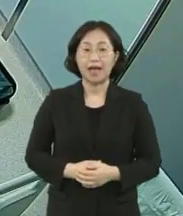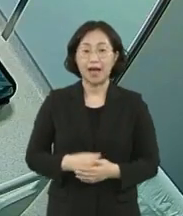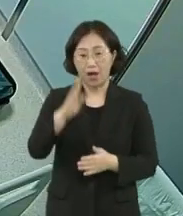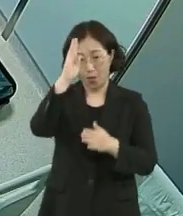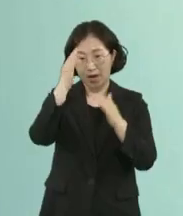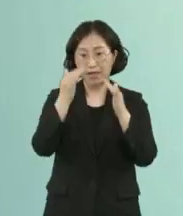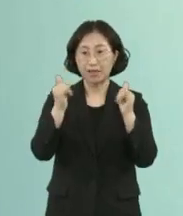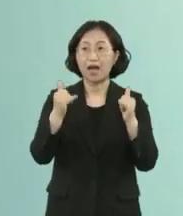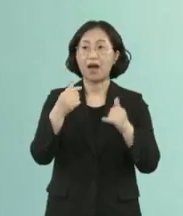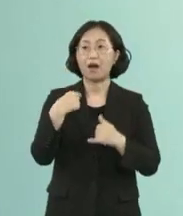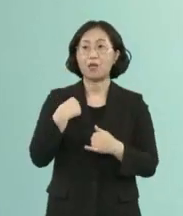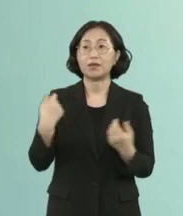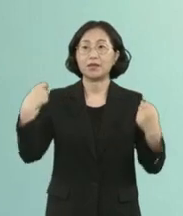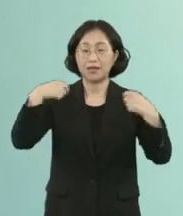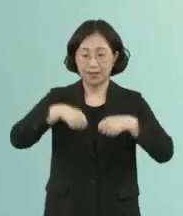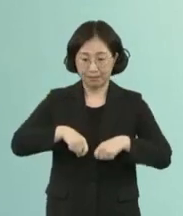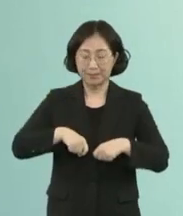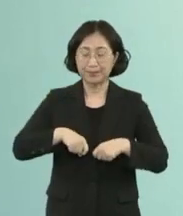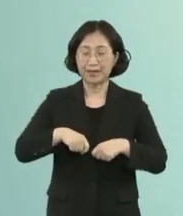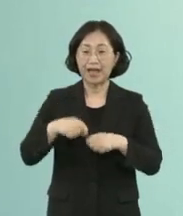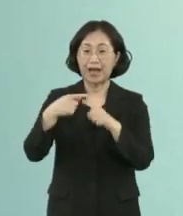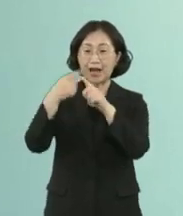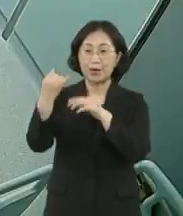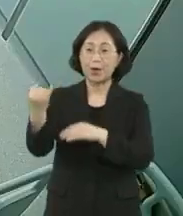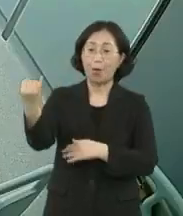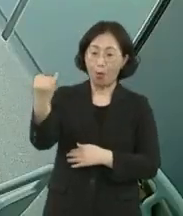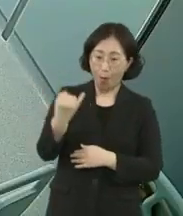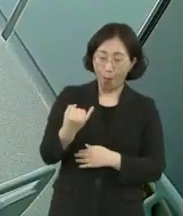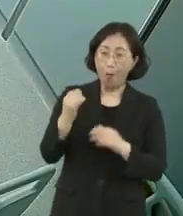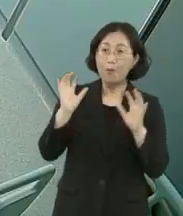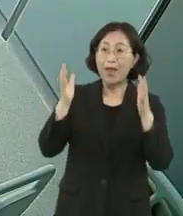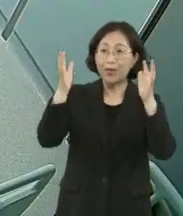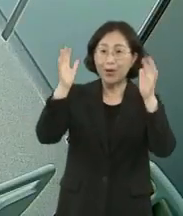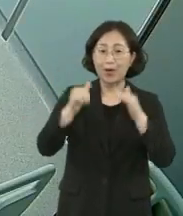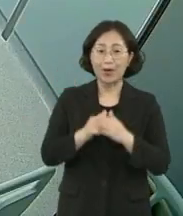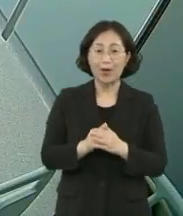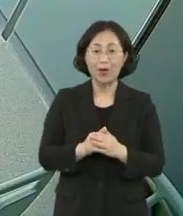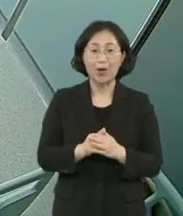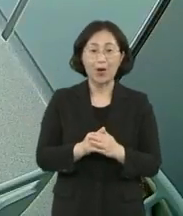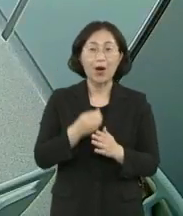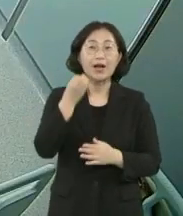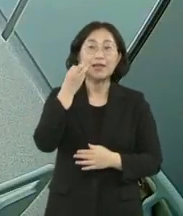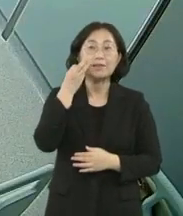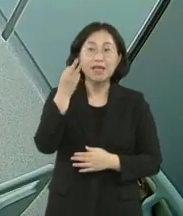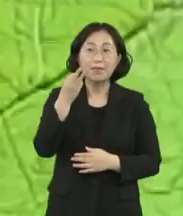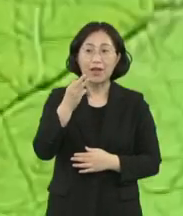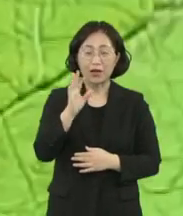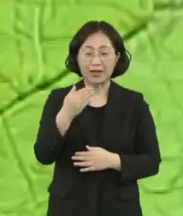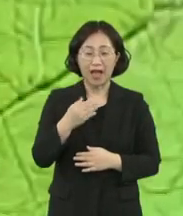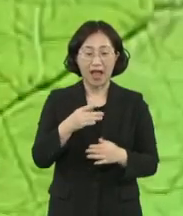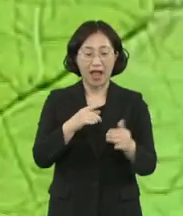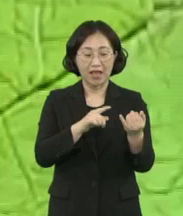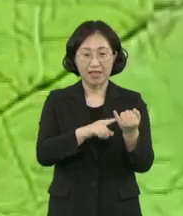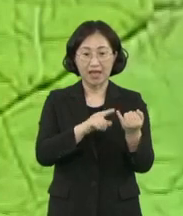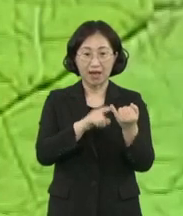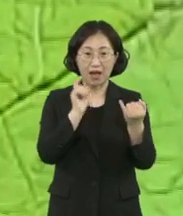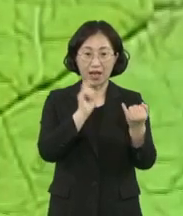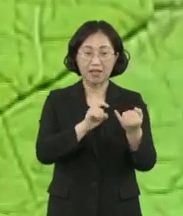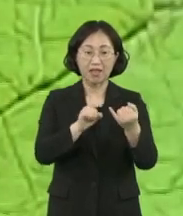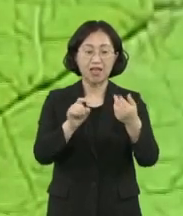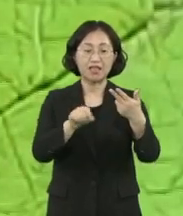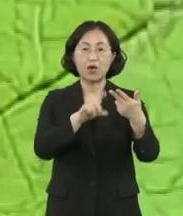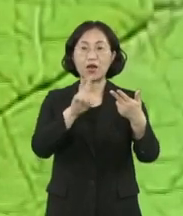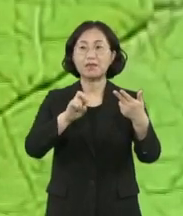환자복을 입은 아기가 방에 들어오는 간호사를 반깁니다. 생후 13개월 된 A양이 코로나19에 확진된 건 지난달